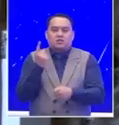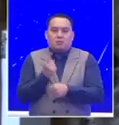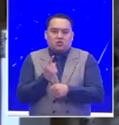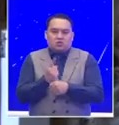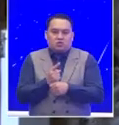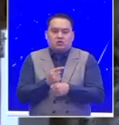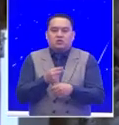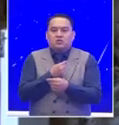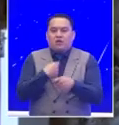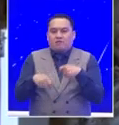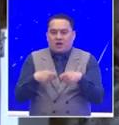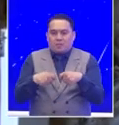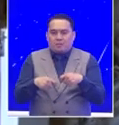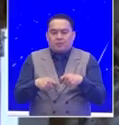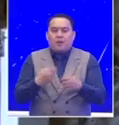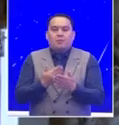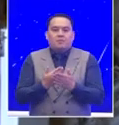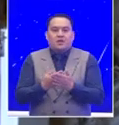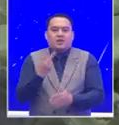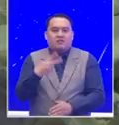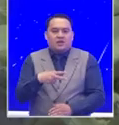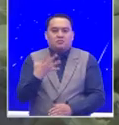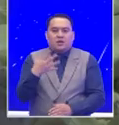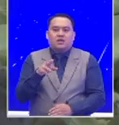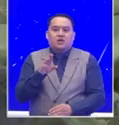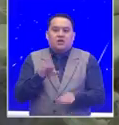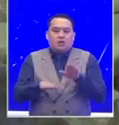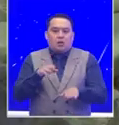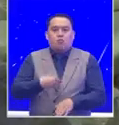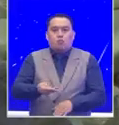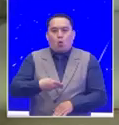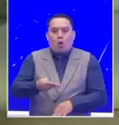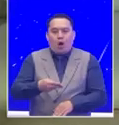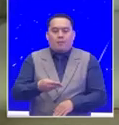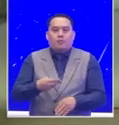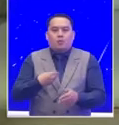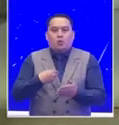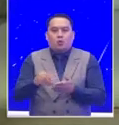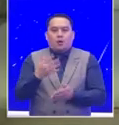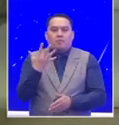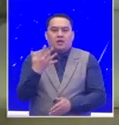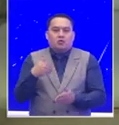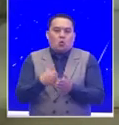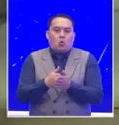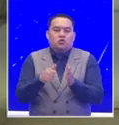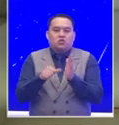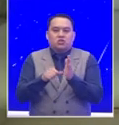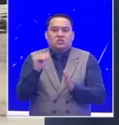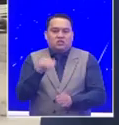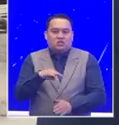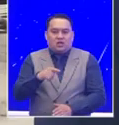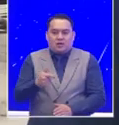внимание социально значимым товарам. К примеру, 25-килограммовый мешок муки обойдется покупателю от 5 до 6 тысяч